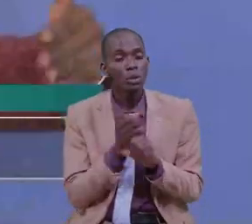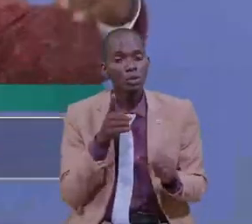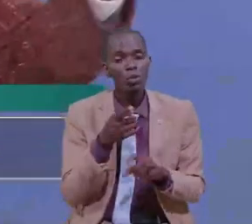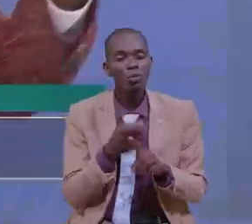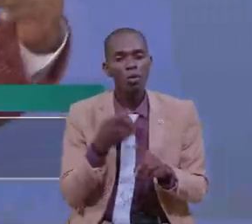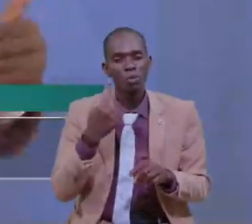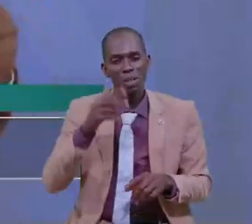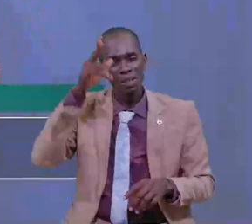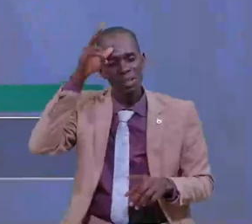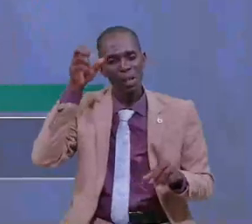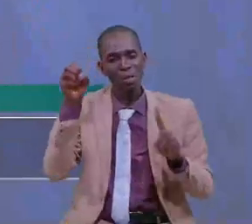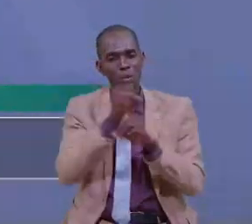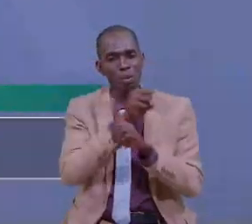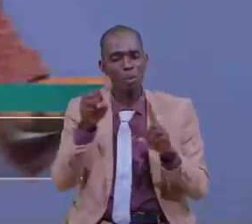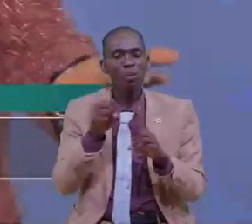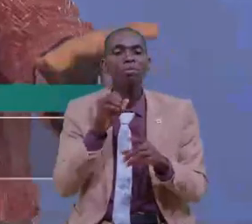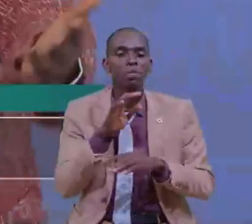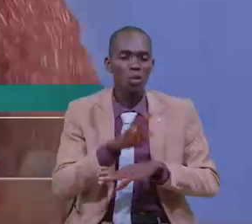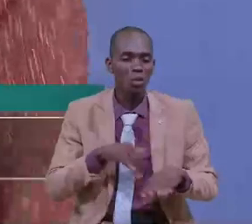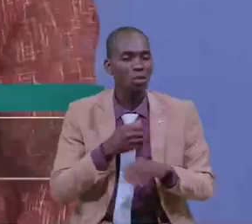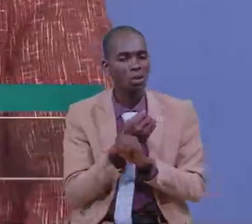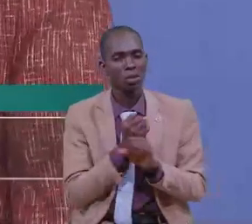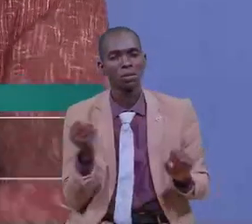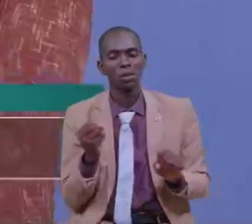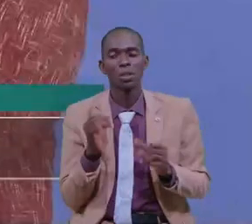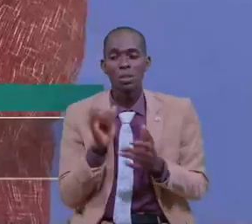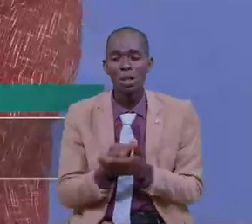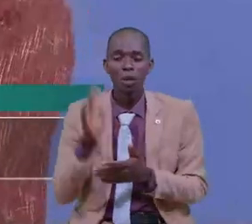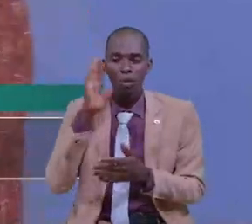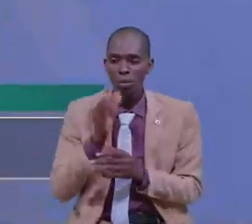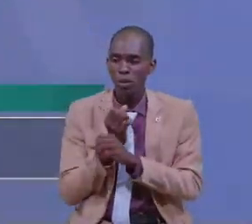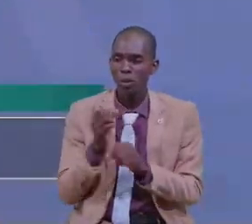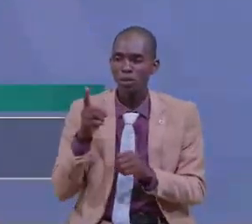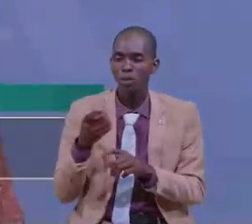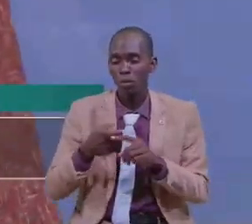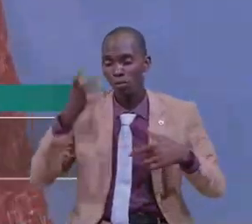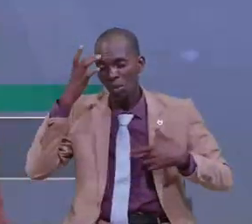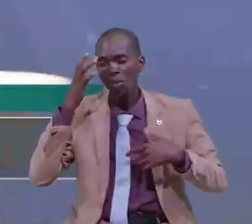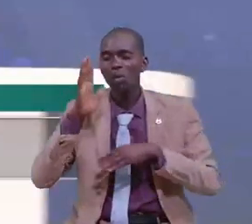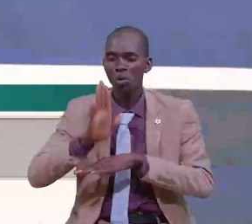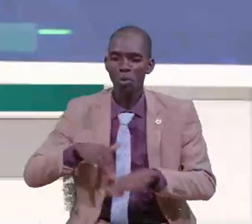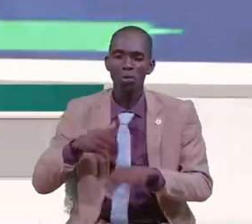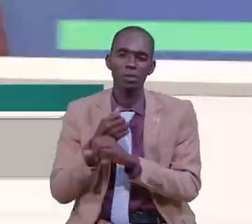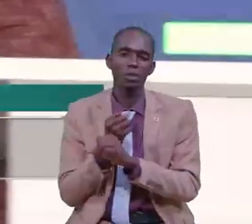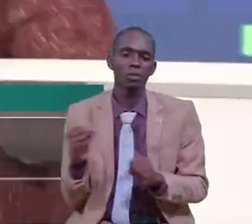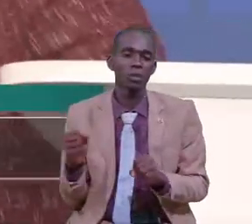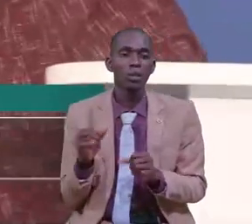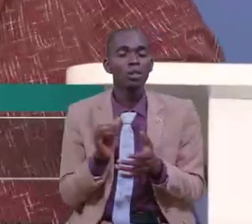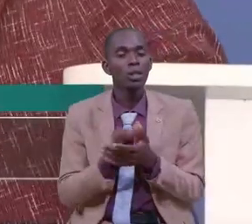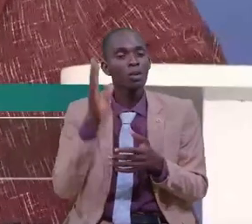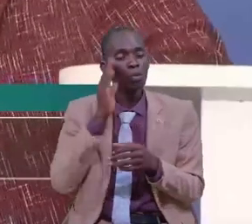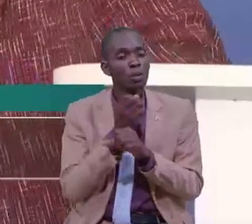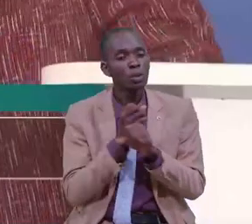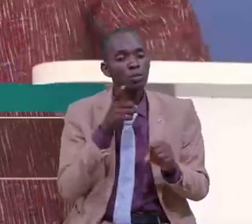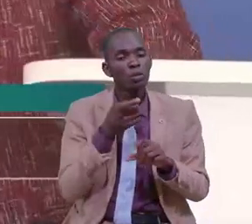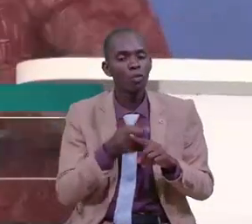protéger des attaques sataniques, le salut qui va te protéger de la maladie, le salut qui va te